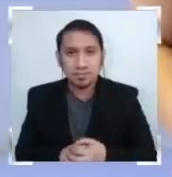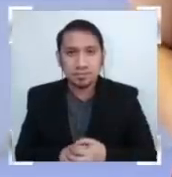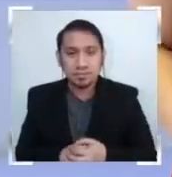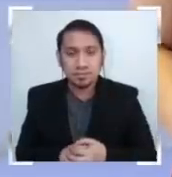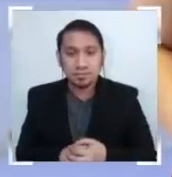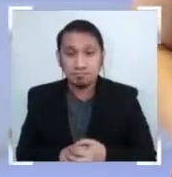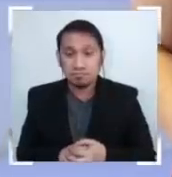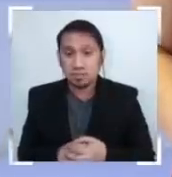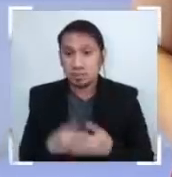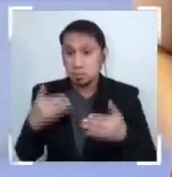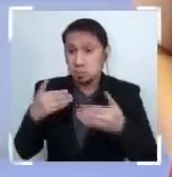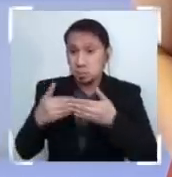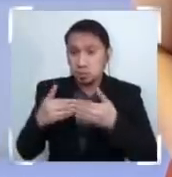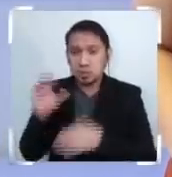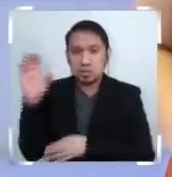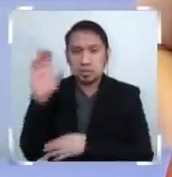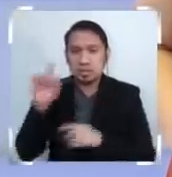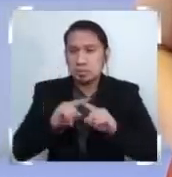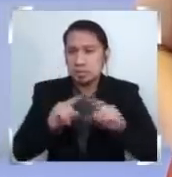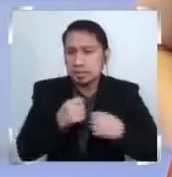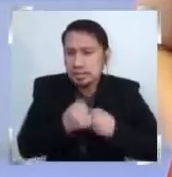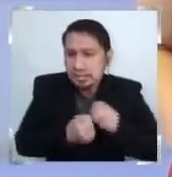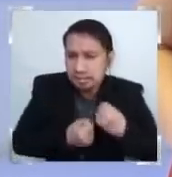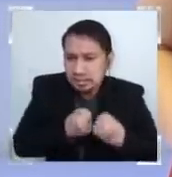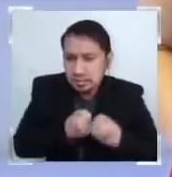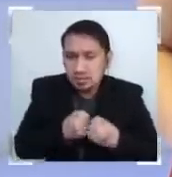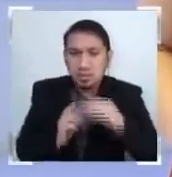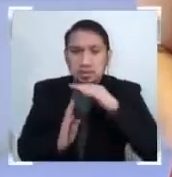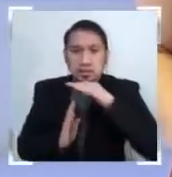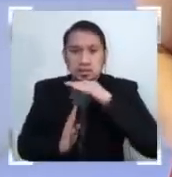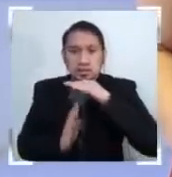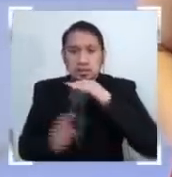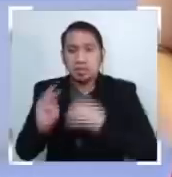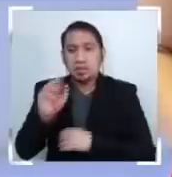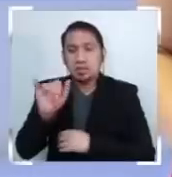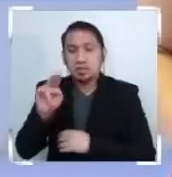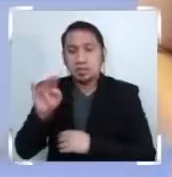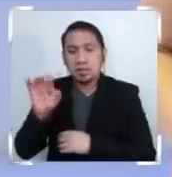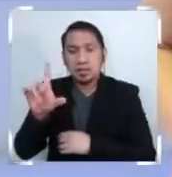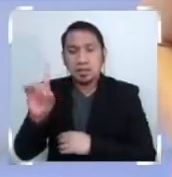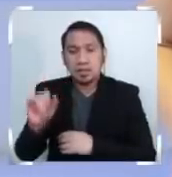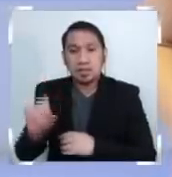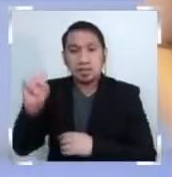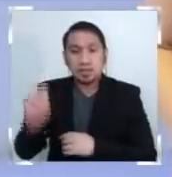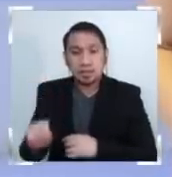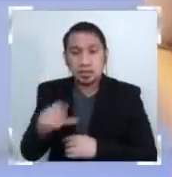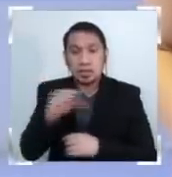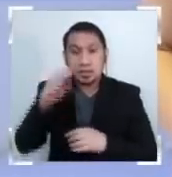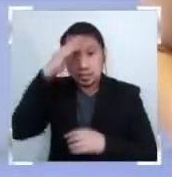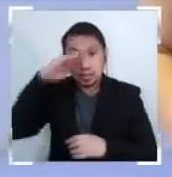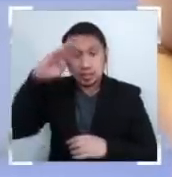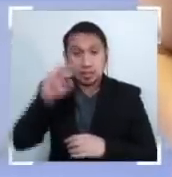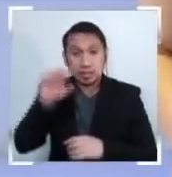Magpapasko na pero kalbaryo ang dinaranas ng ilang customer ng Maynilad sa Southern Metro Manila at ilang bahagi ng Cavite. Araw-araw po